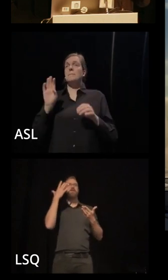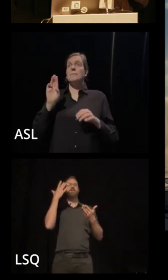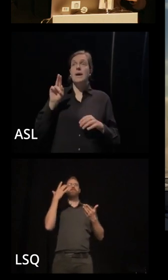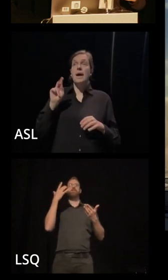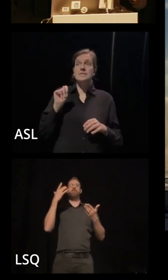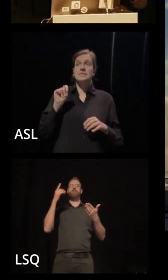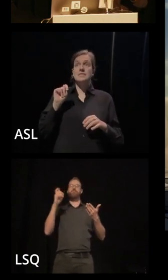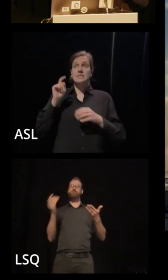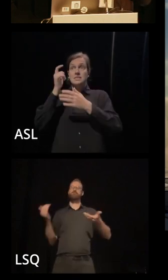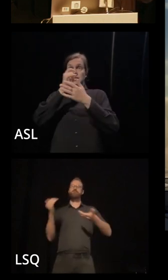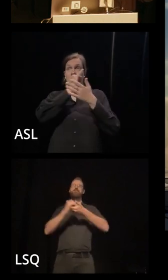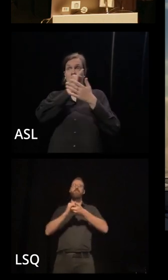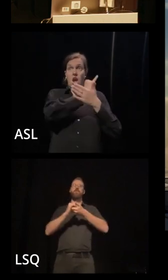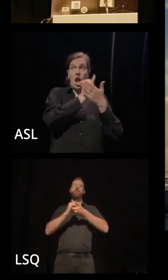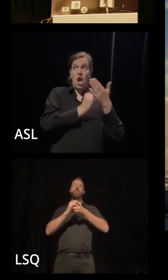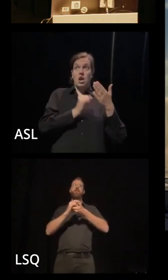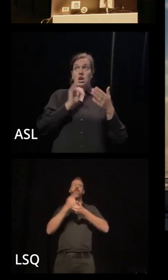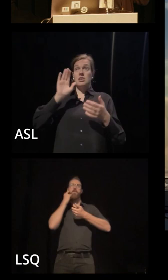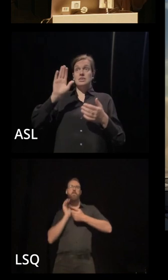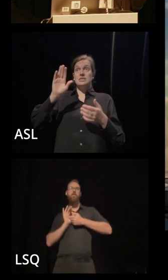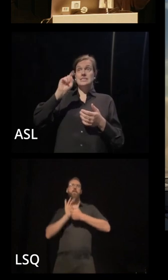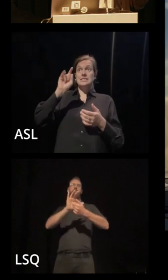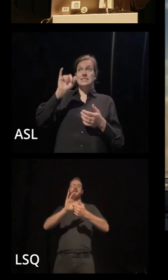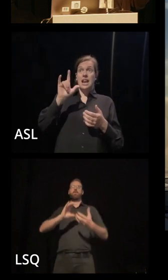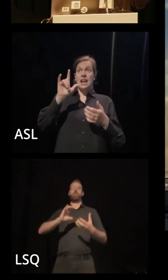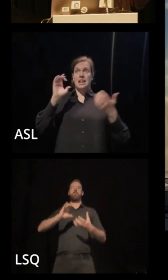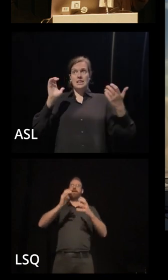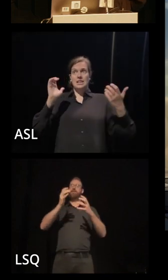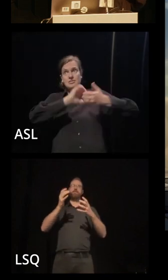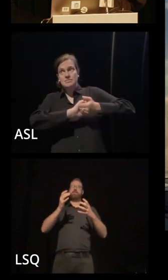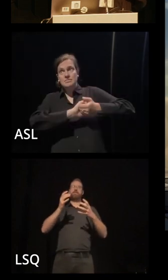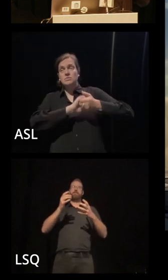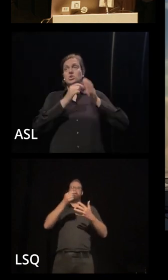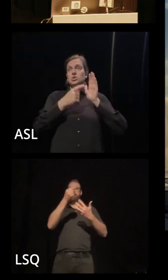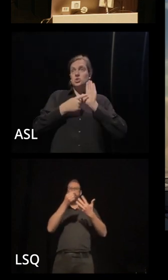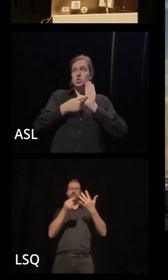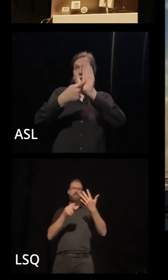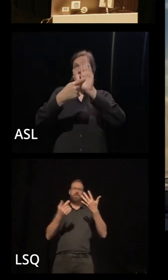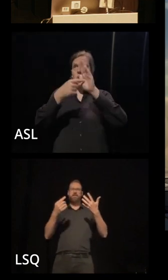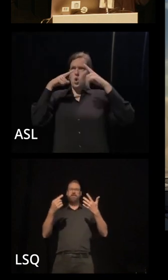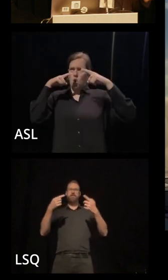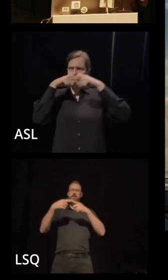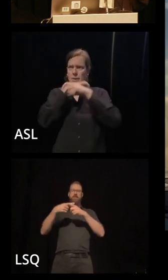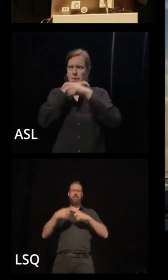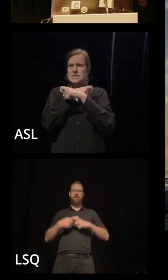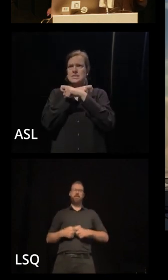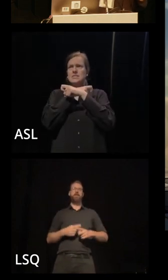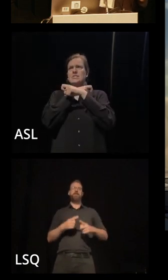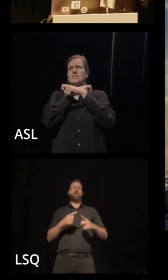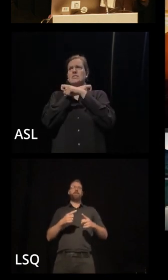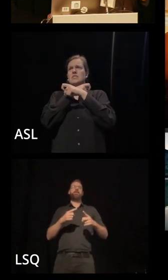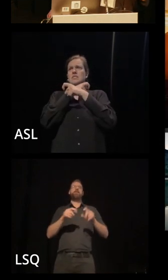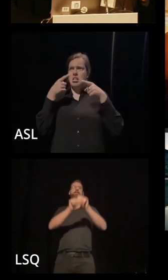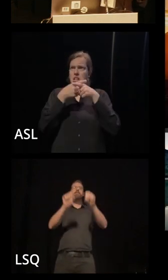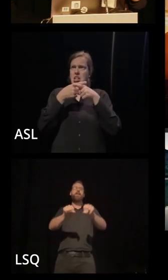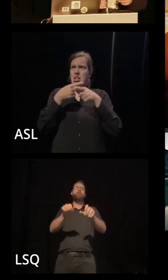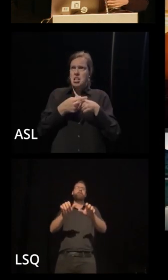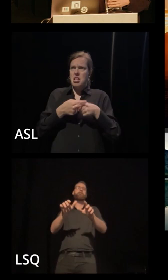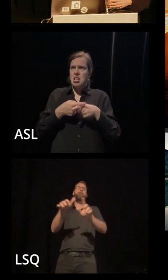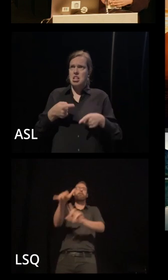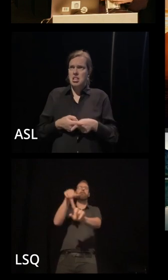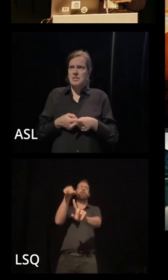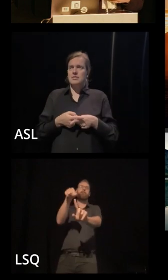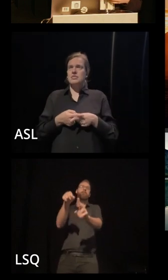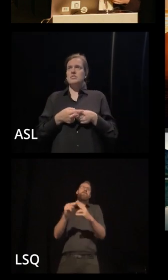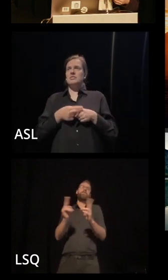venir mettre en valeur cette complexité qu'on ne pourra jamais cerner d'un écosystème qui nous dépasse entièrement. Et